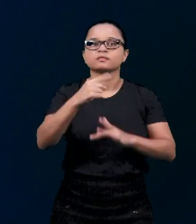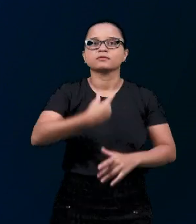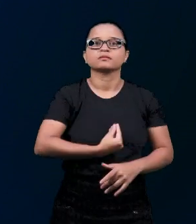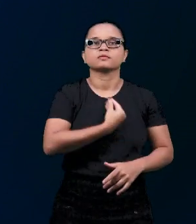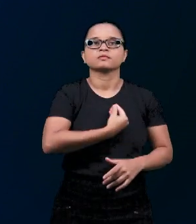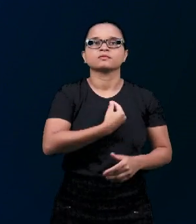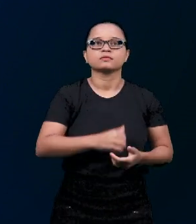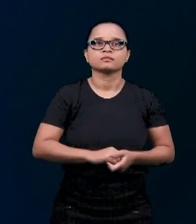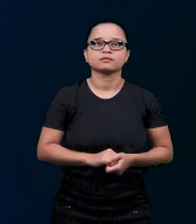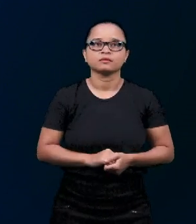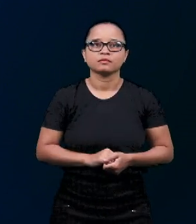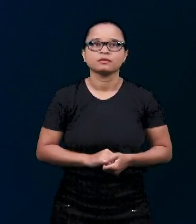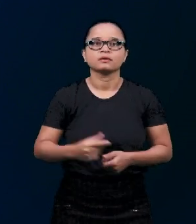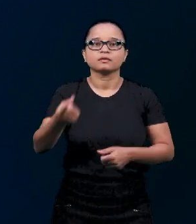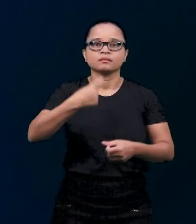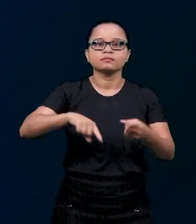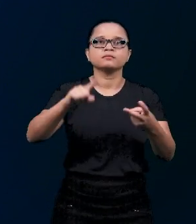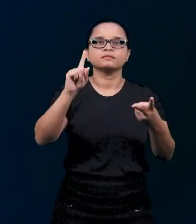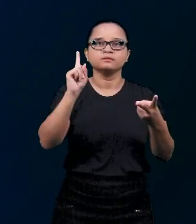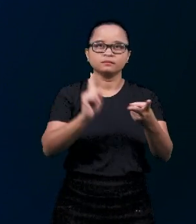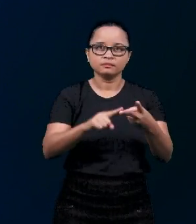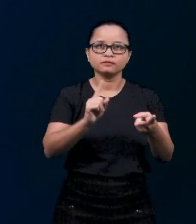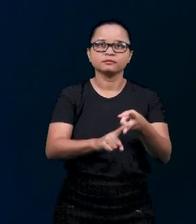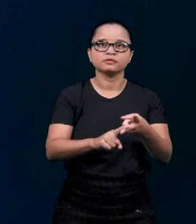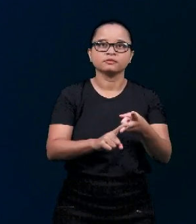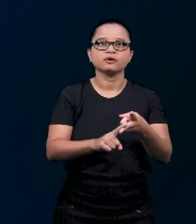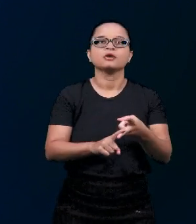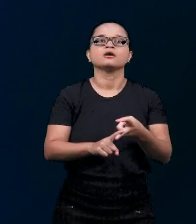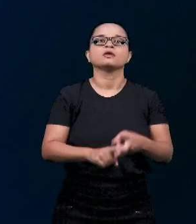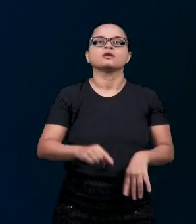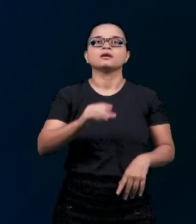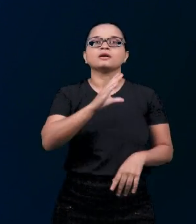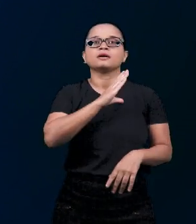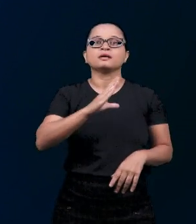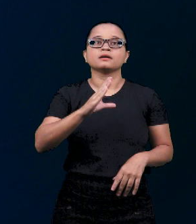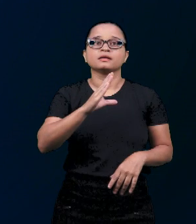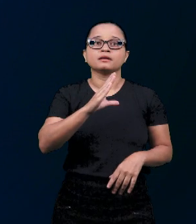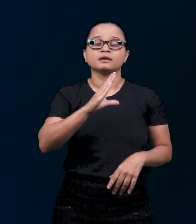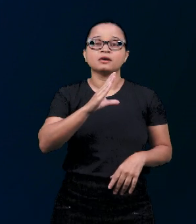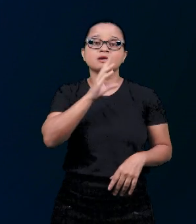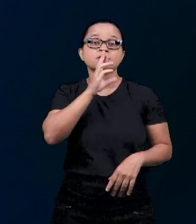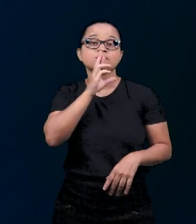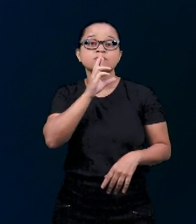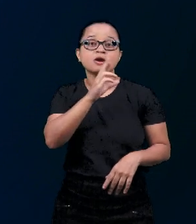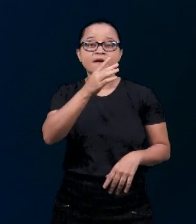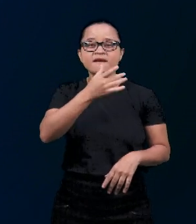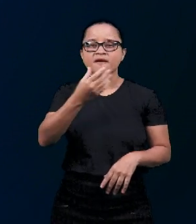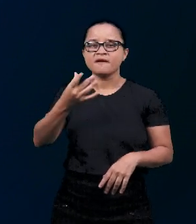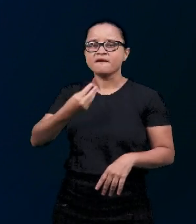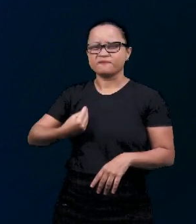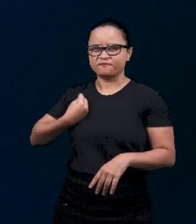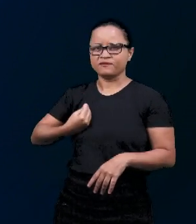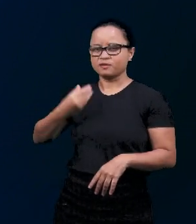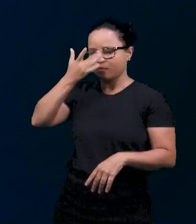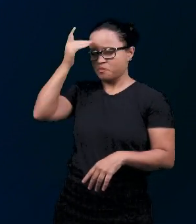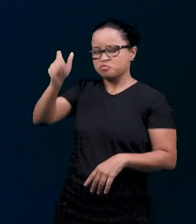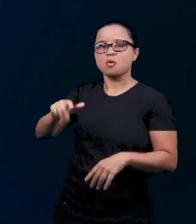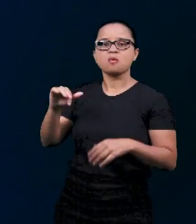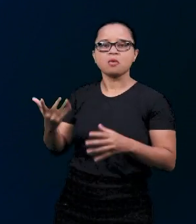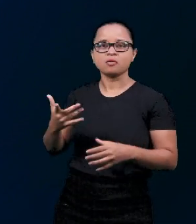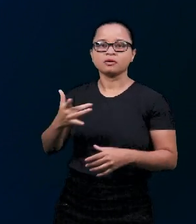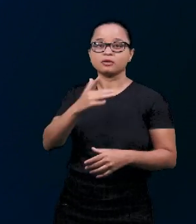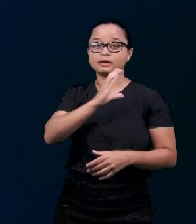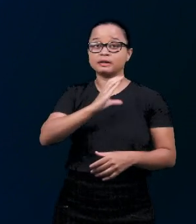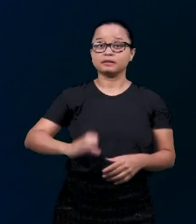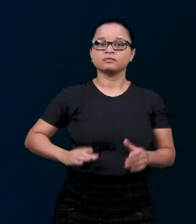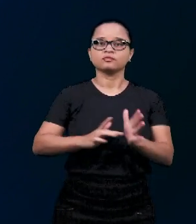2, qui était vivant? La réponse est Christ Jésus était vivant, qu'il était mort, mais il est vivant au troisième jour. La réponse à la